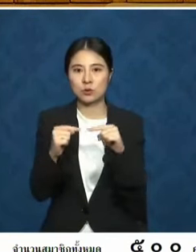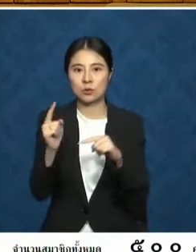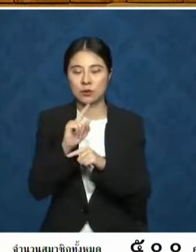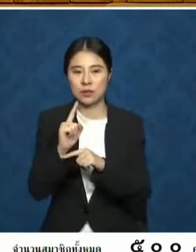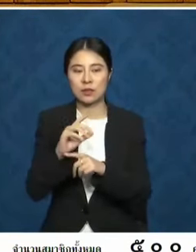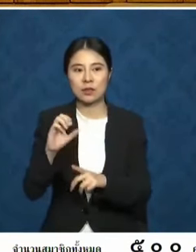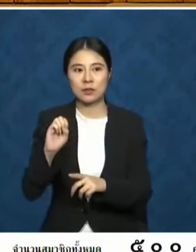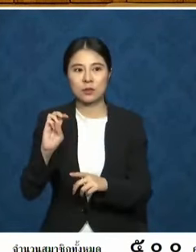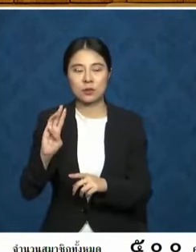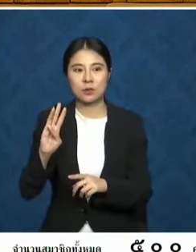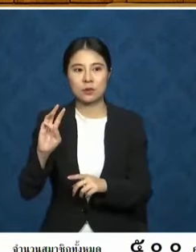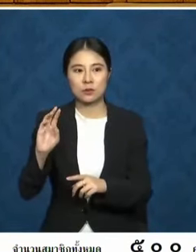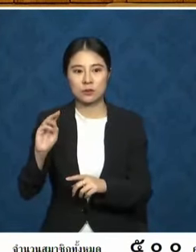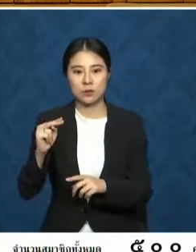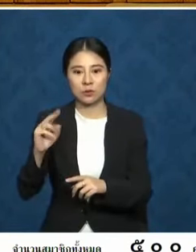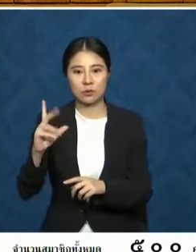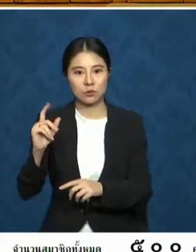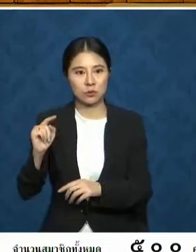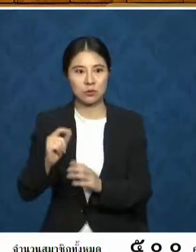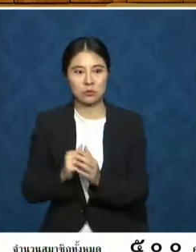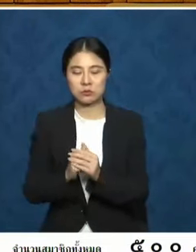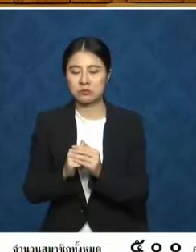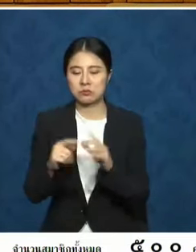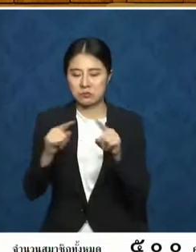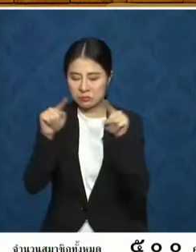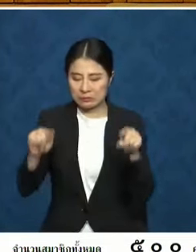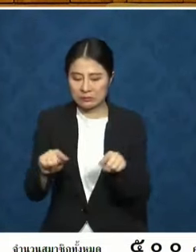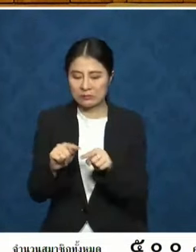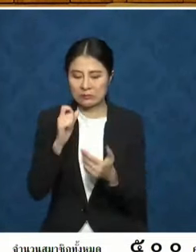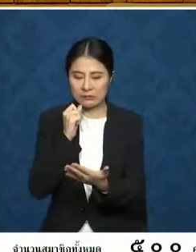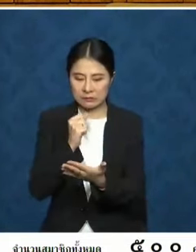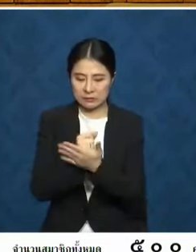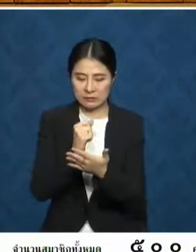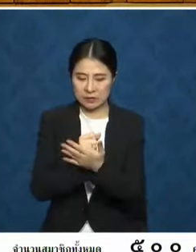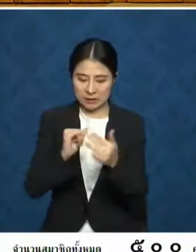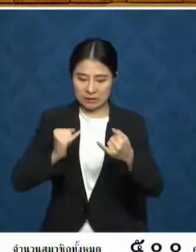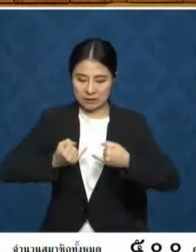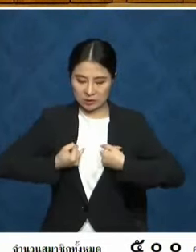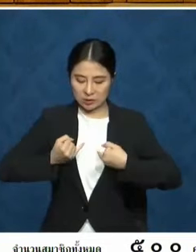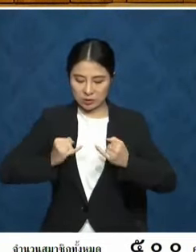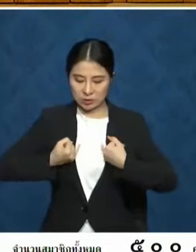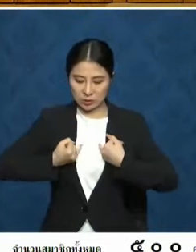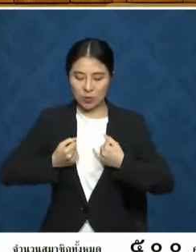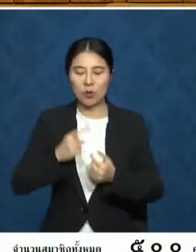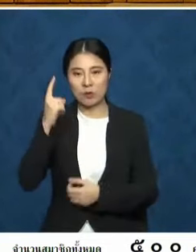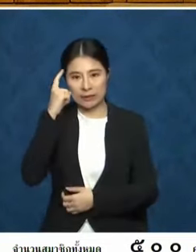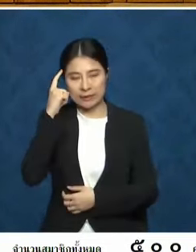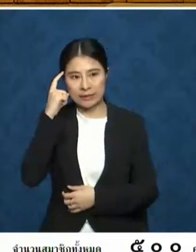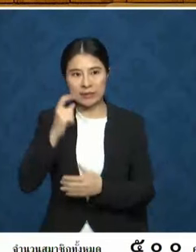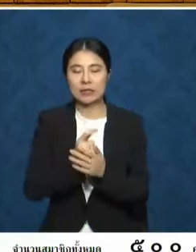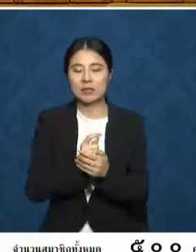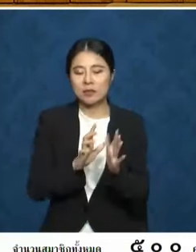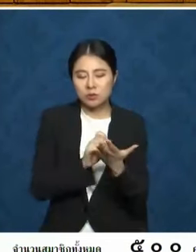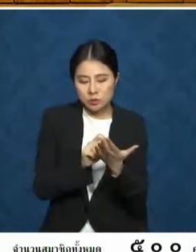ชอมีจำนสิทธิบัติเยอะที่สุดแตคำถามของท่านคงไม่ใช่แค่ว่าจำนวนสทธิบัตจดแล้ไปไหนจดแล้วไปเก็บไปเฉๆ